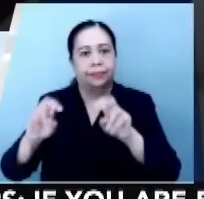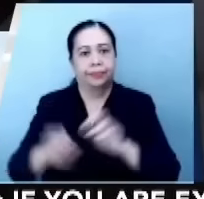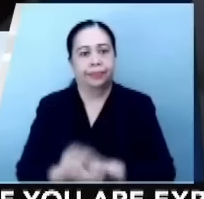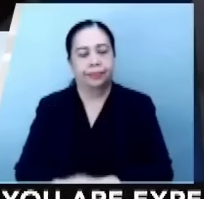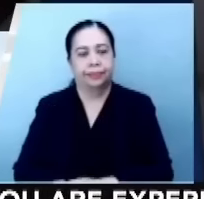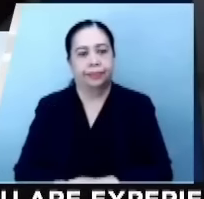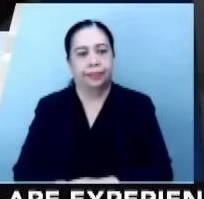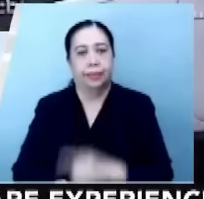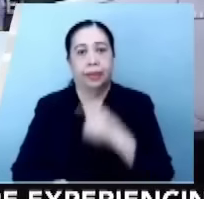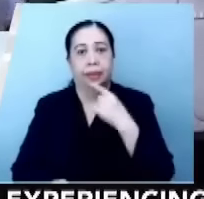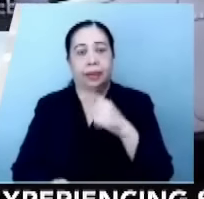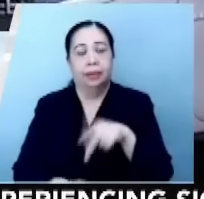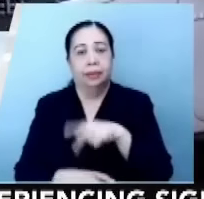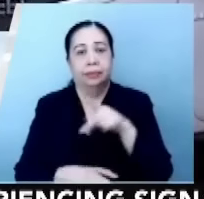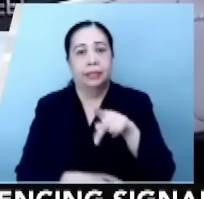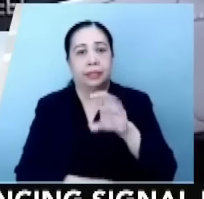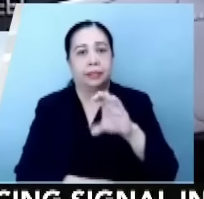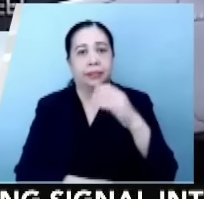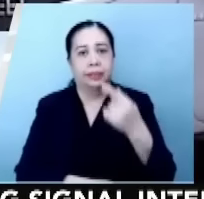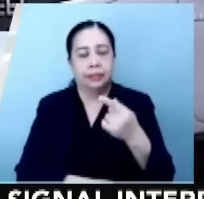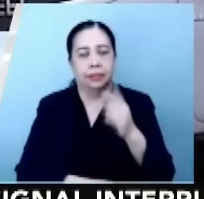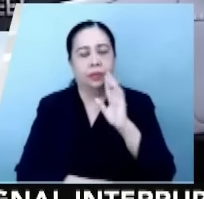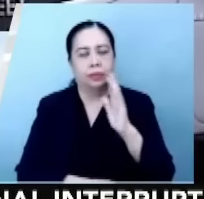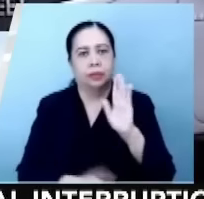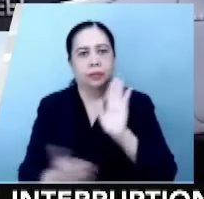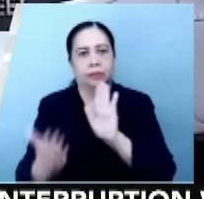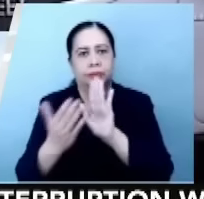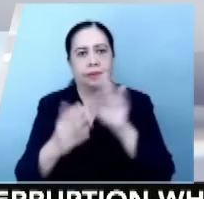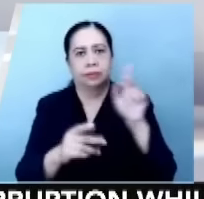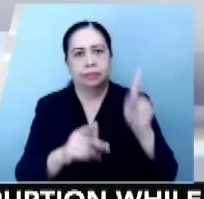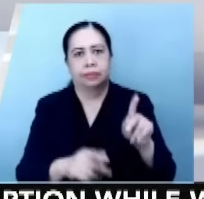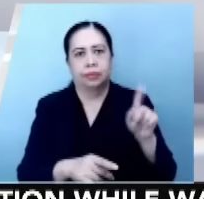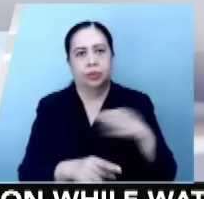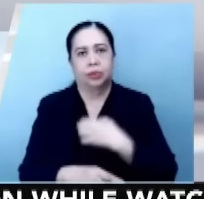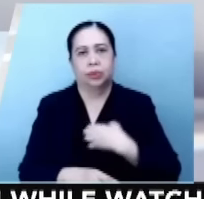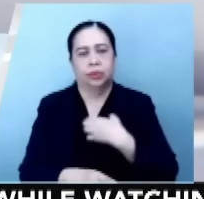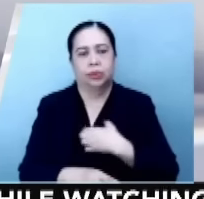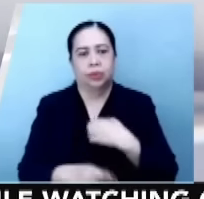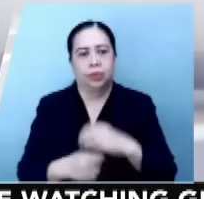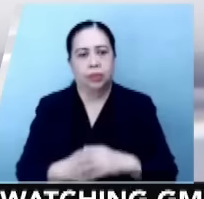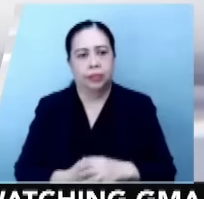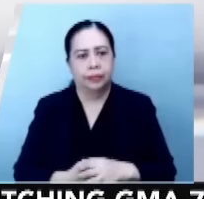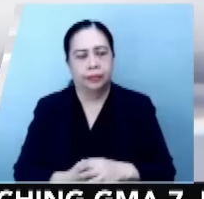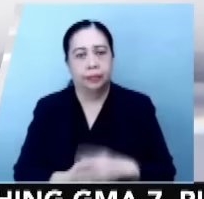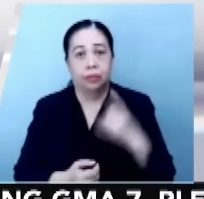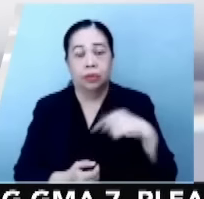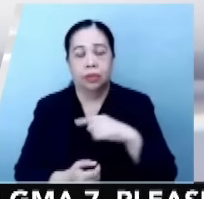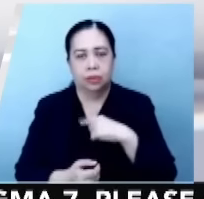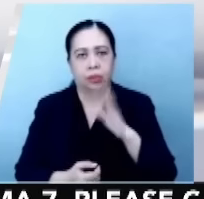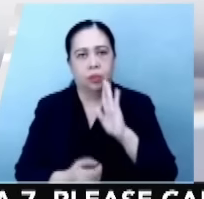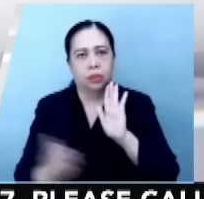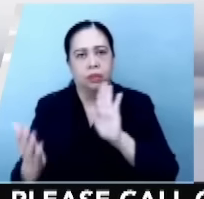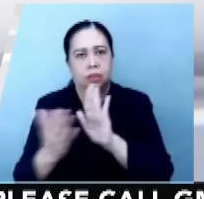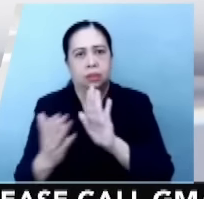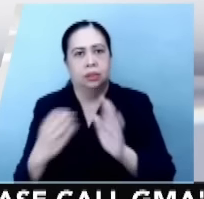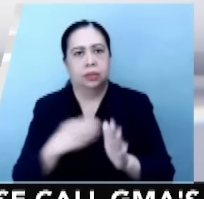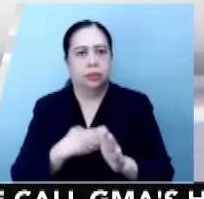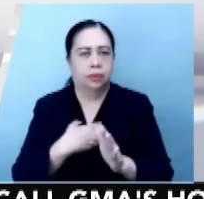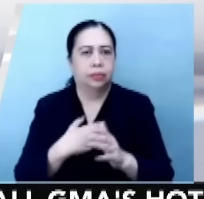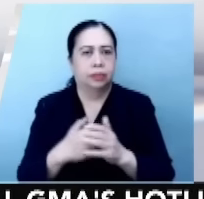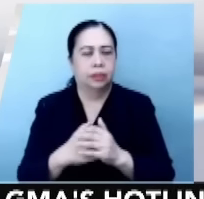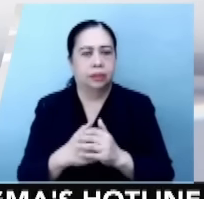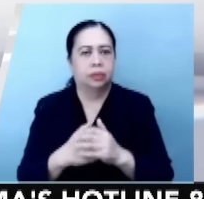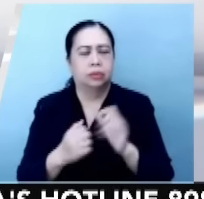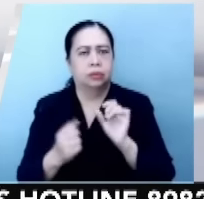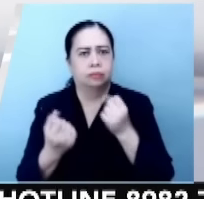Ayon sa Philippine Coast Guard, haharapin ang kanilang mga tauhan ng reklamo. Tayo naman ay haharapin natin ito. Of course, meron tayong simpatiya doon sa